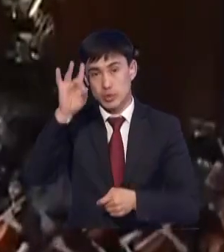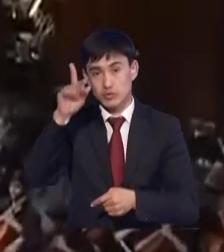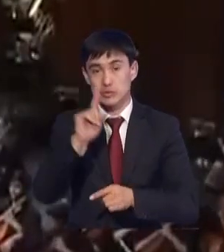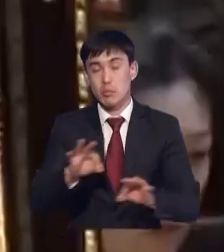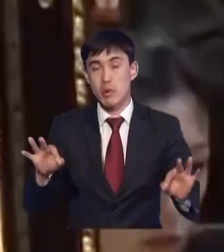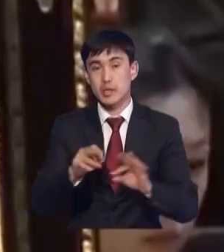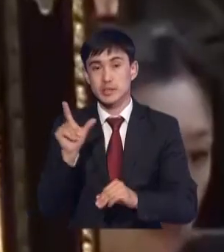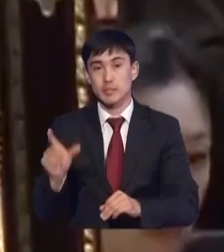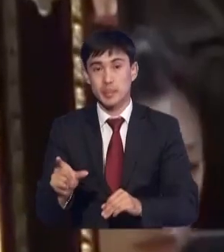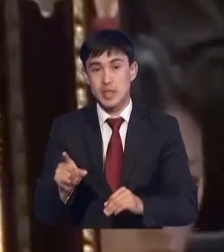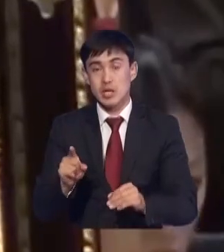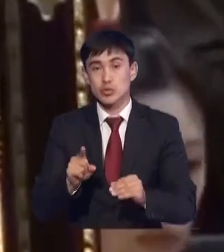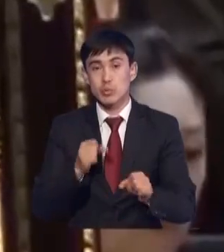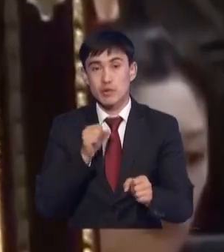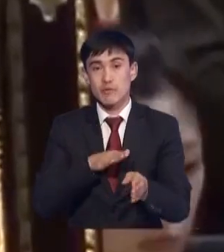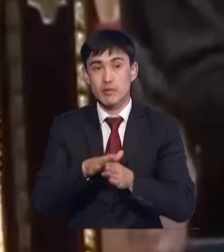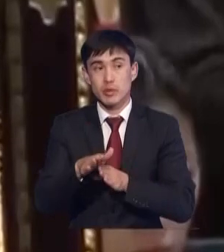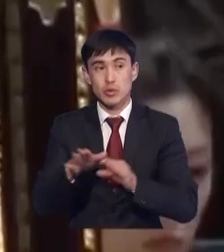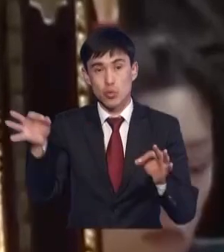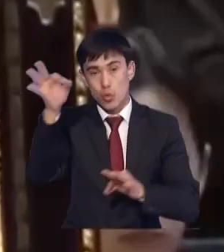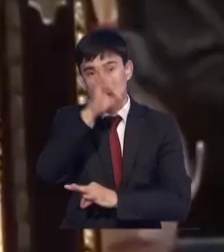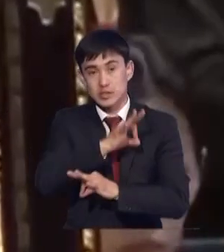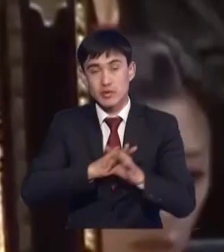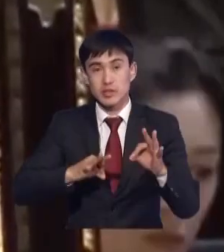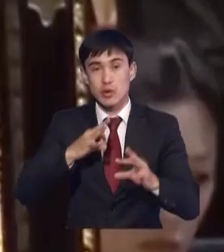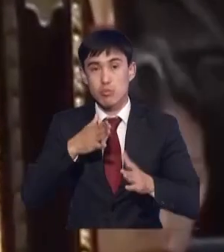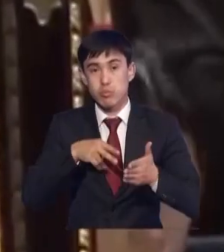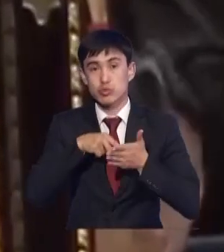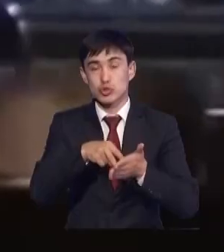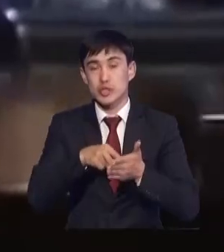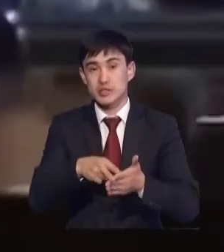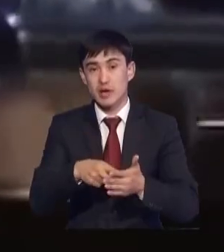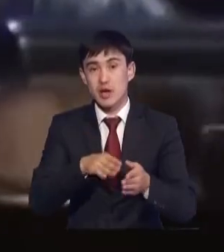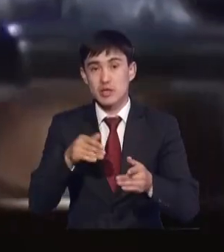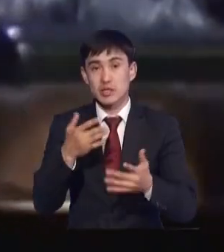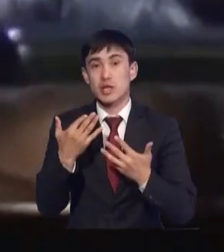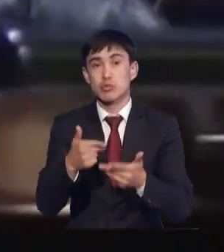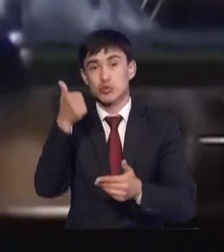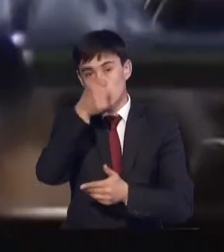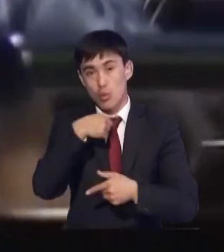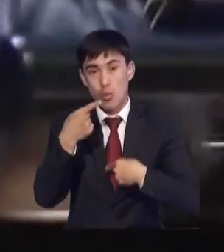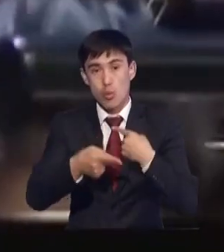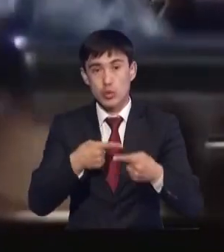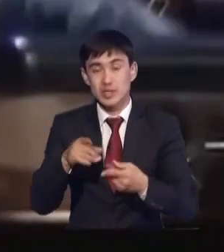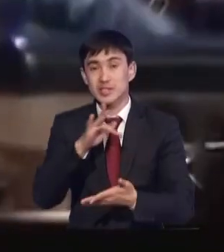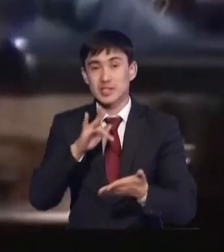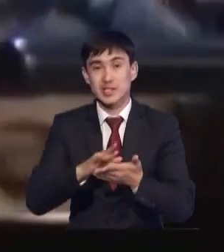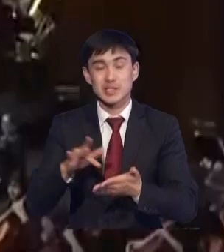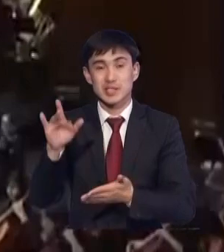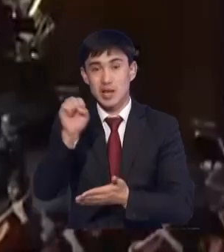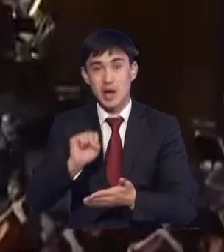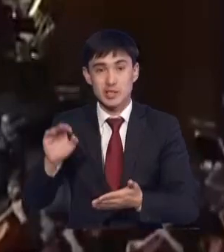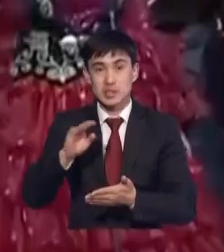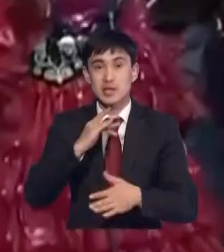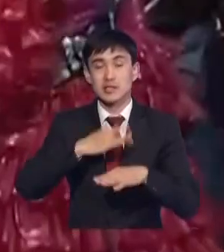маэстра чтобы совершить кругосветное путешествие требуются годы но что если осуществить желаемое можно в сердце Центральной Азии в